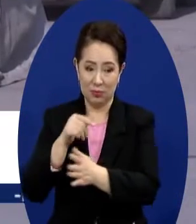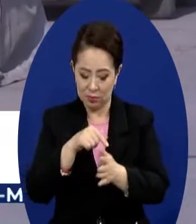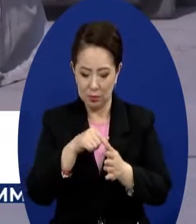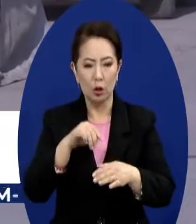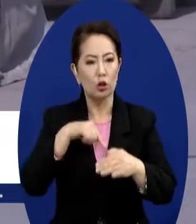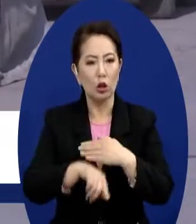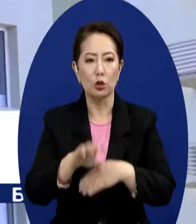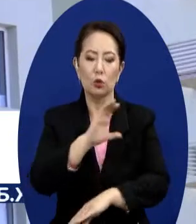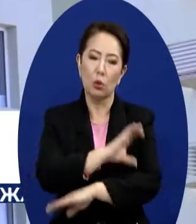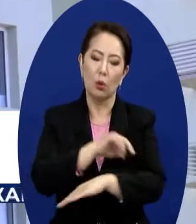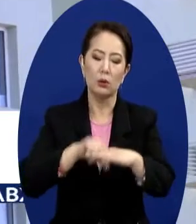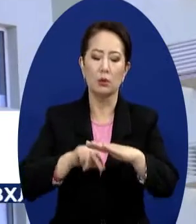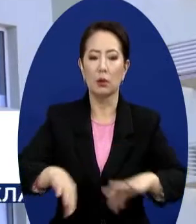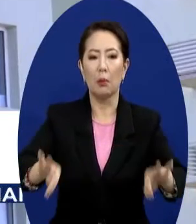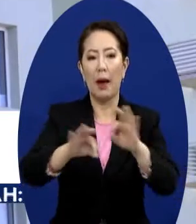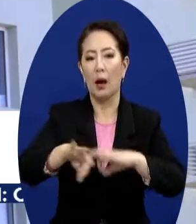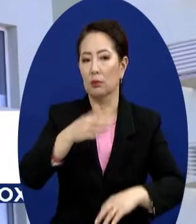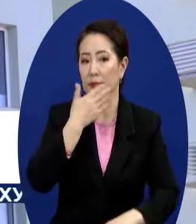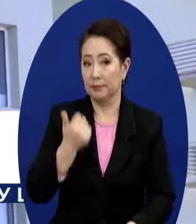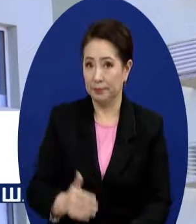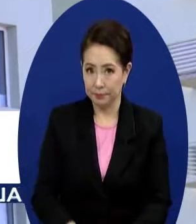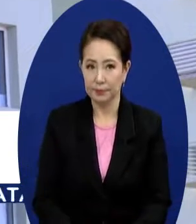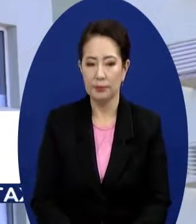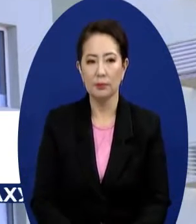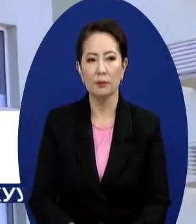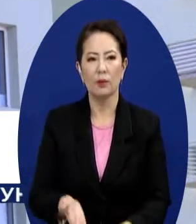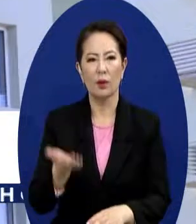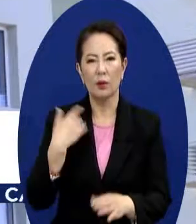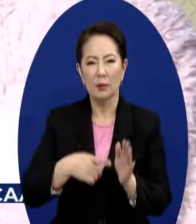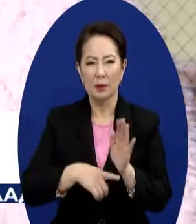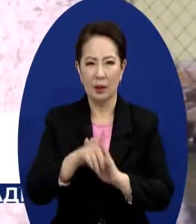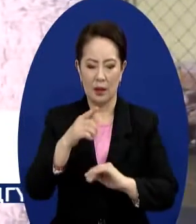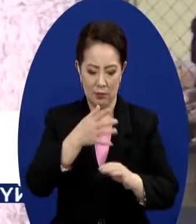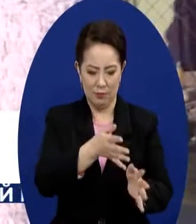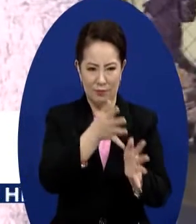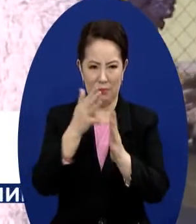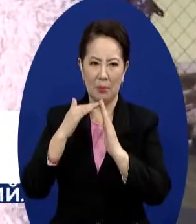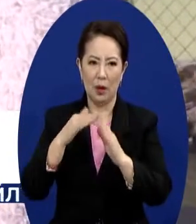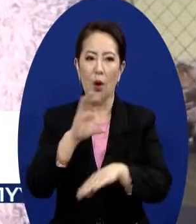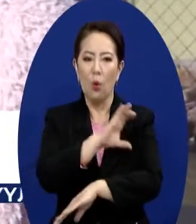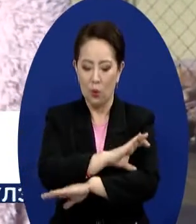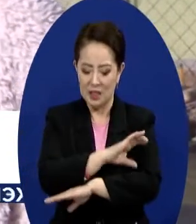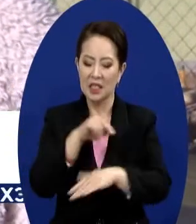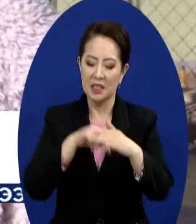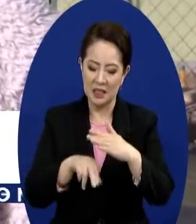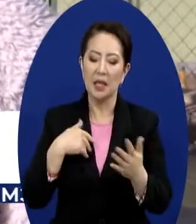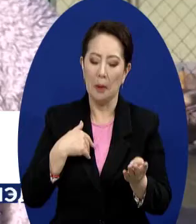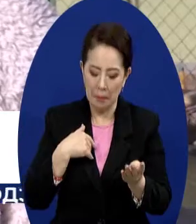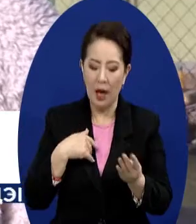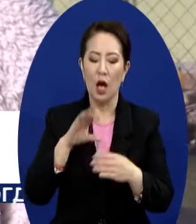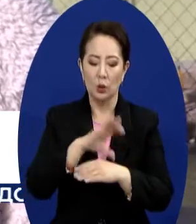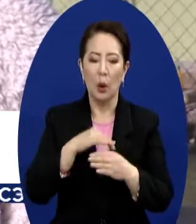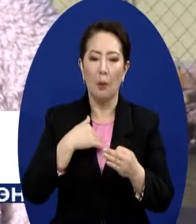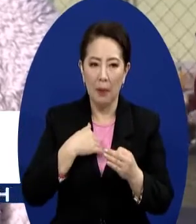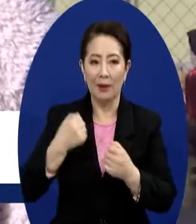яг өнөөдрийн байдлаар байхгүй байна. Анхандаа бол ер нь энэ хотхонууд бүгд л улсын цэцэрлэг сургууль оруулна гээл захиалга